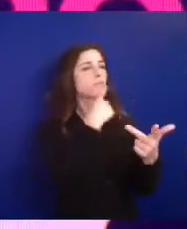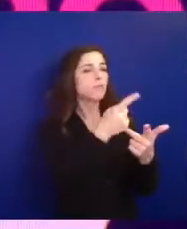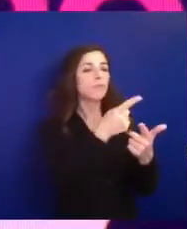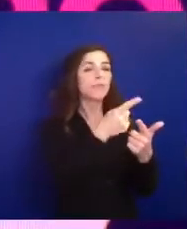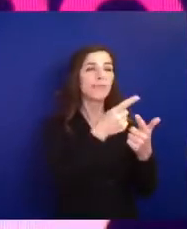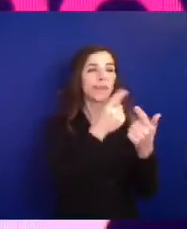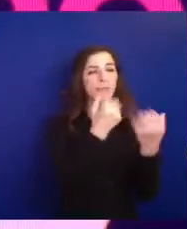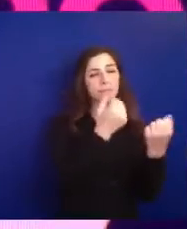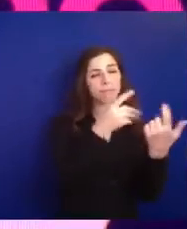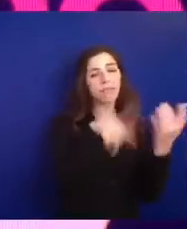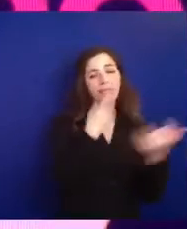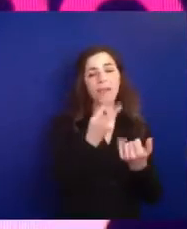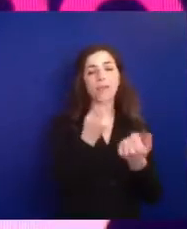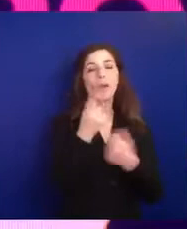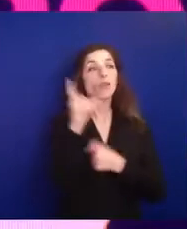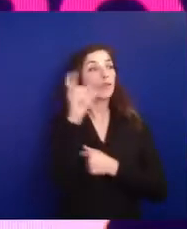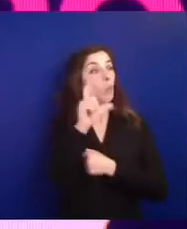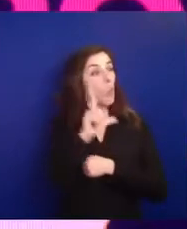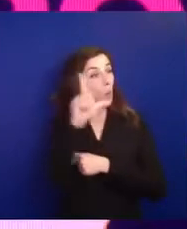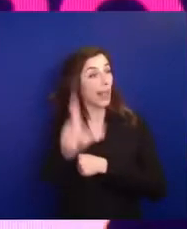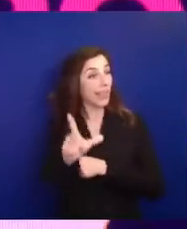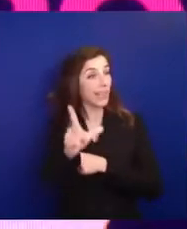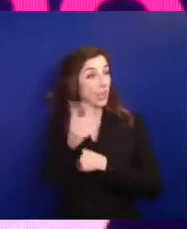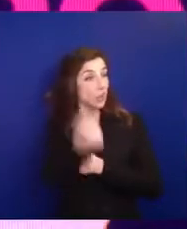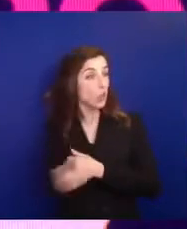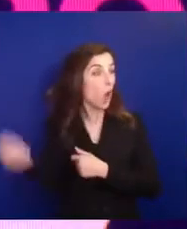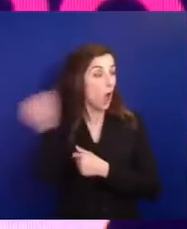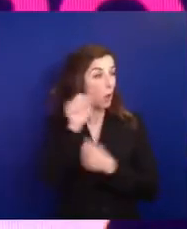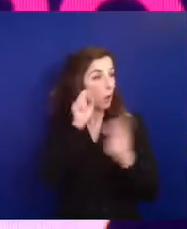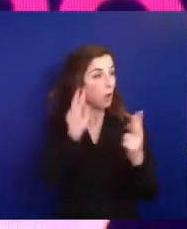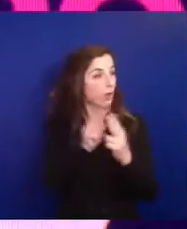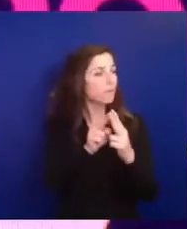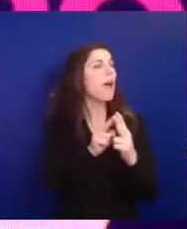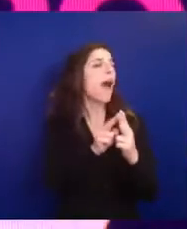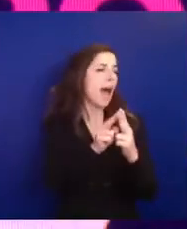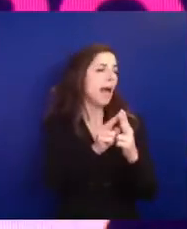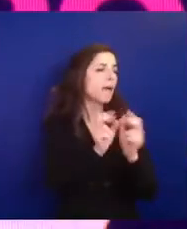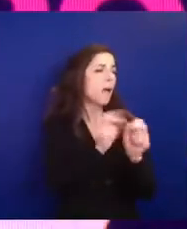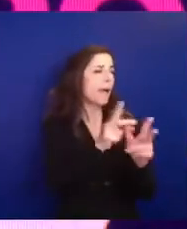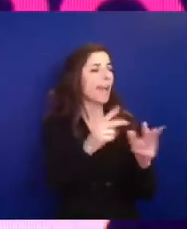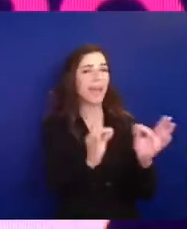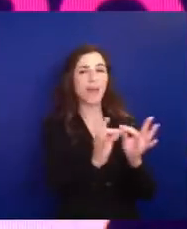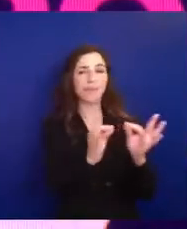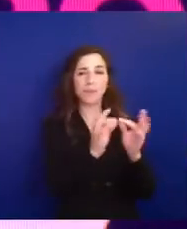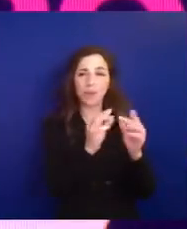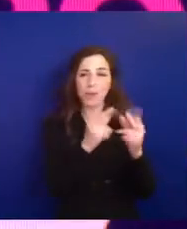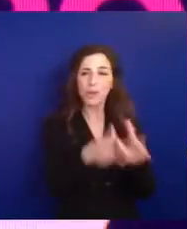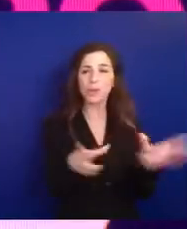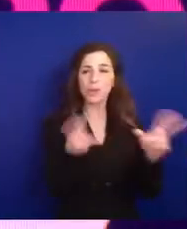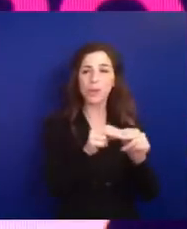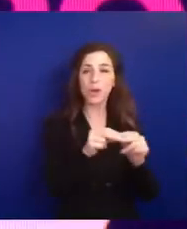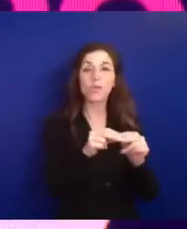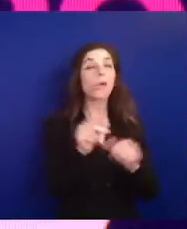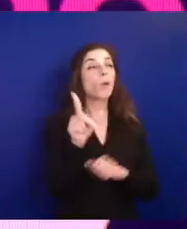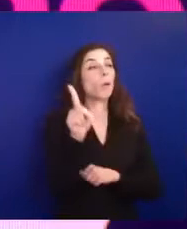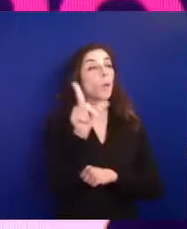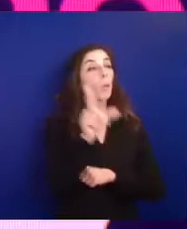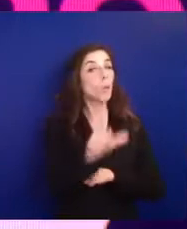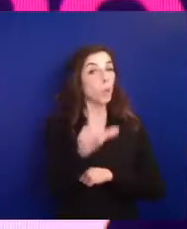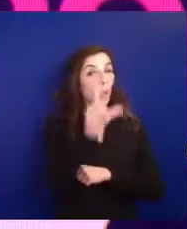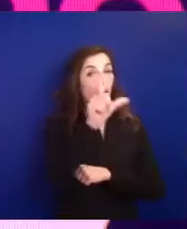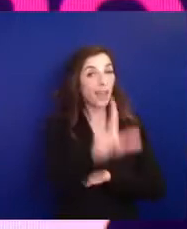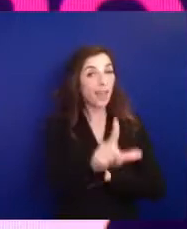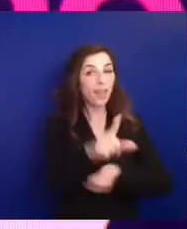successivo prendiamo quindi un nuovo appuntamento per il pomeriggio del lunedì alle ore 16 davanti al cinema